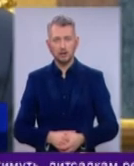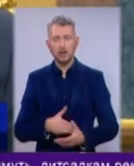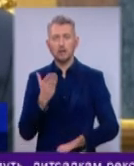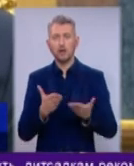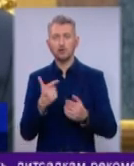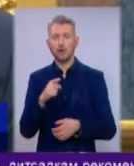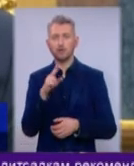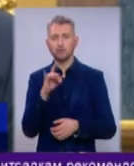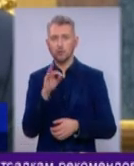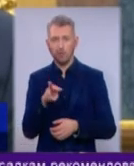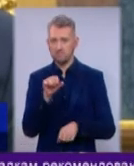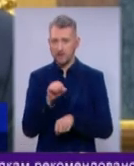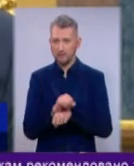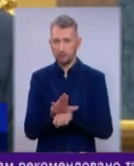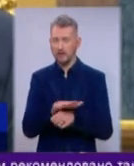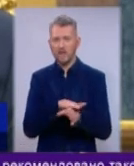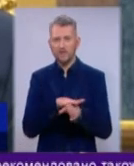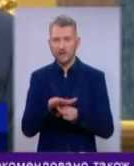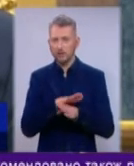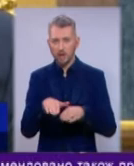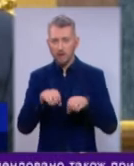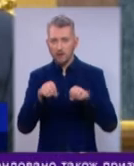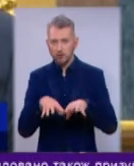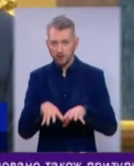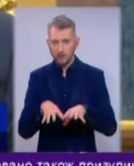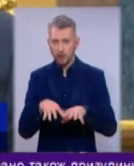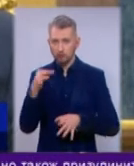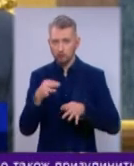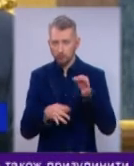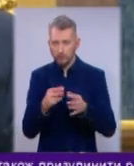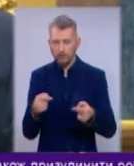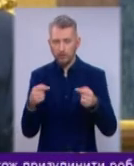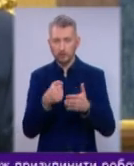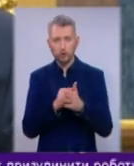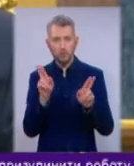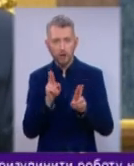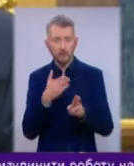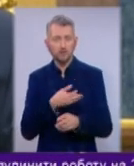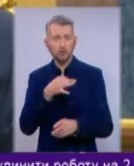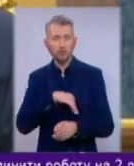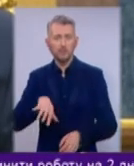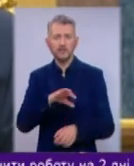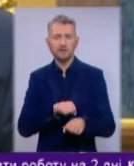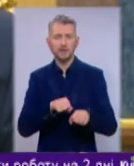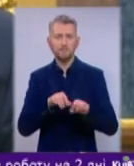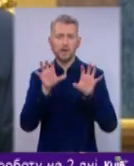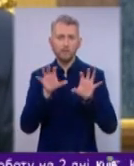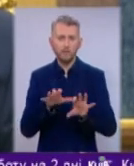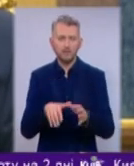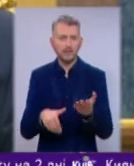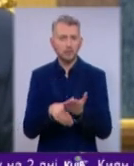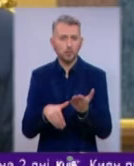«Газпром» не схаменеться і не виконає рішення арбітражу відповідно до цивілізованих правил, ми скористаємося всіми правовими